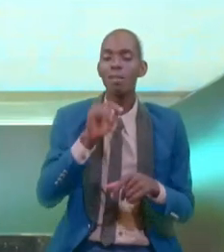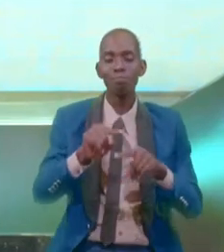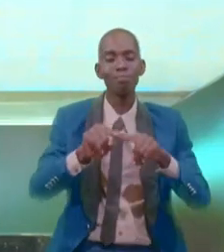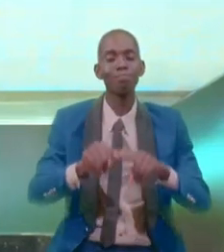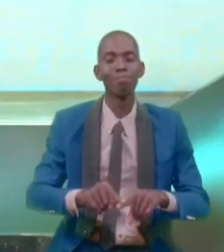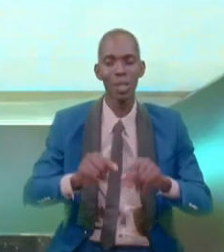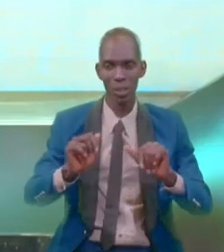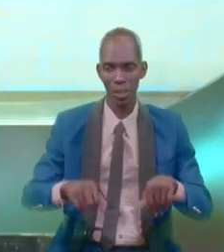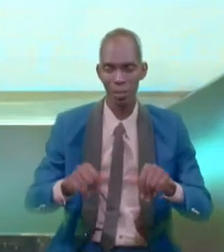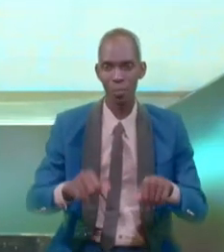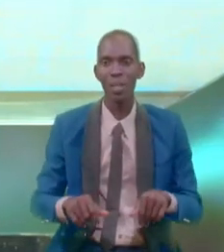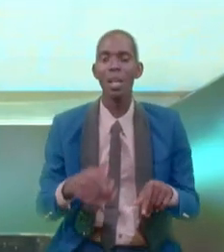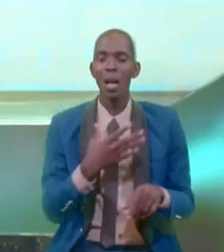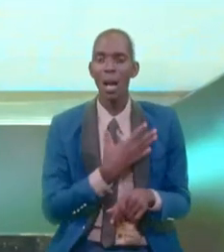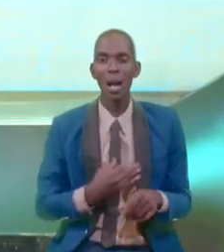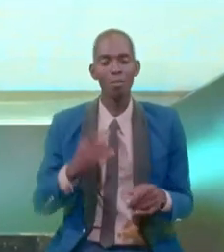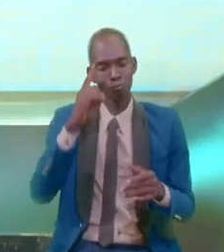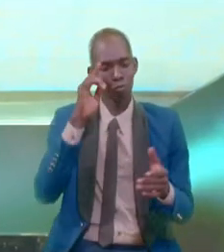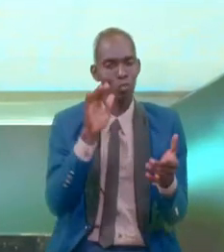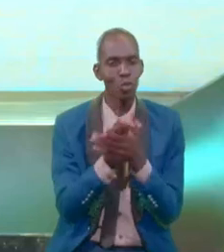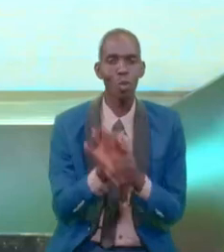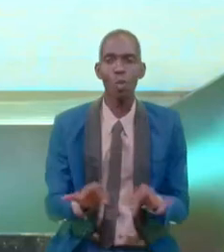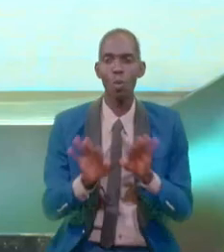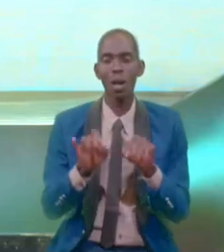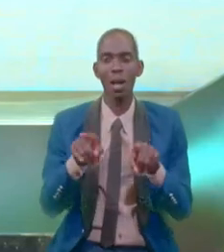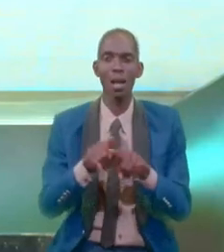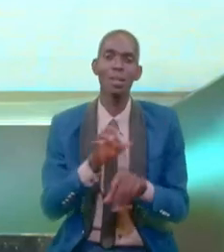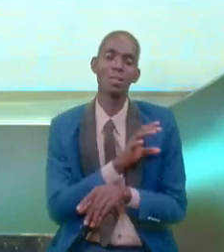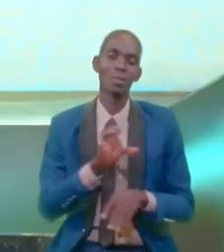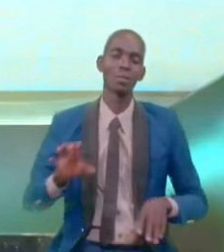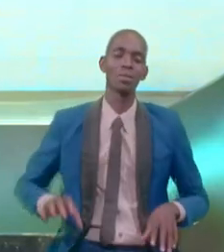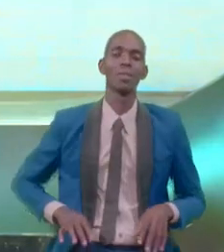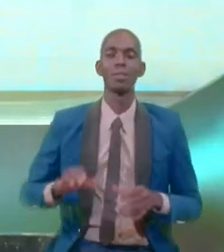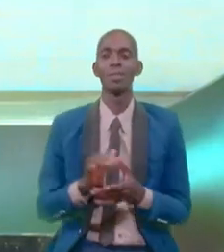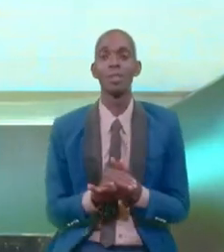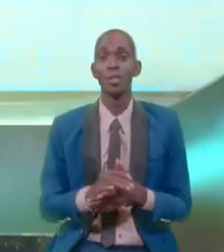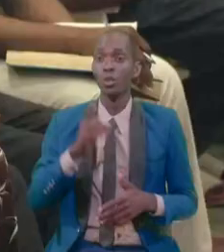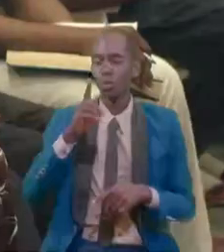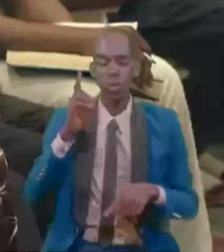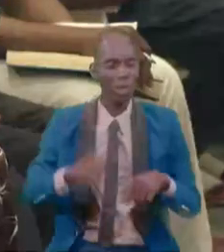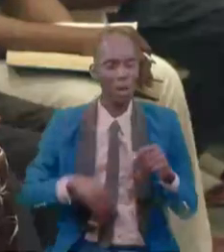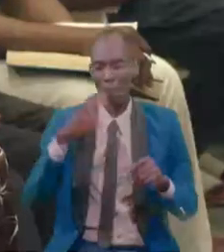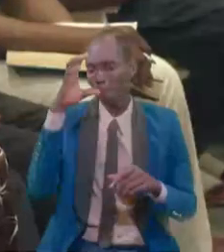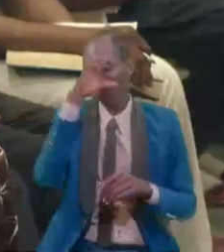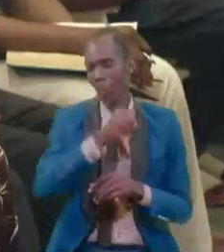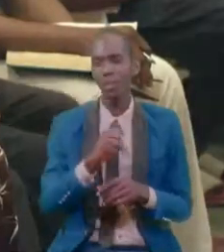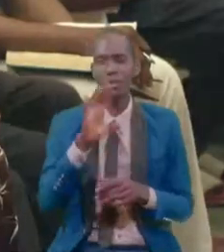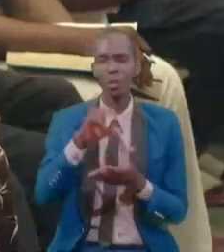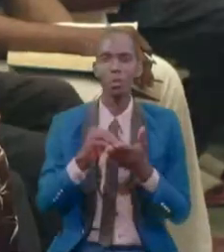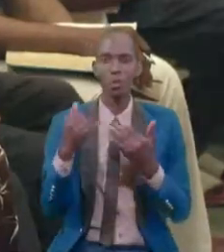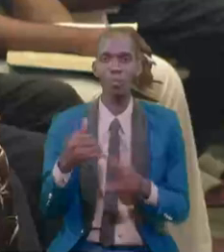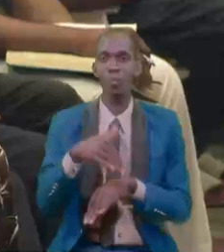Christ. Le fidèle, le sauveur, le guérisseur, le rédempteur et le libérateur. Vous ne pouvez pas le rater ce